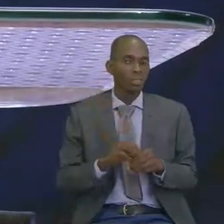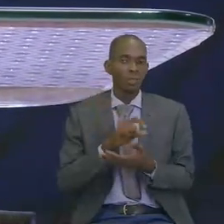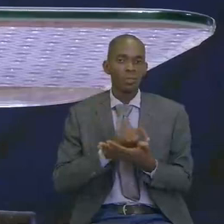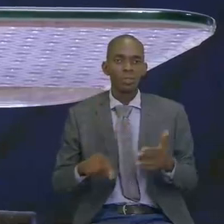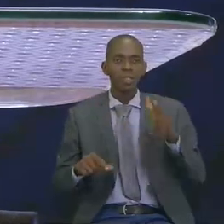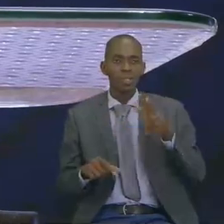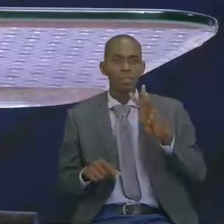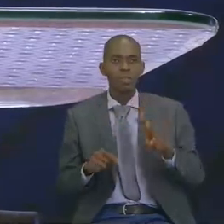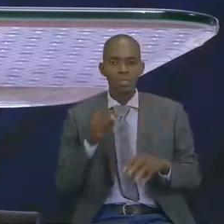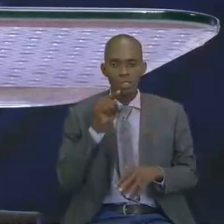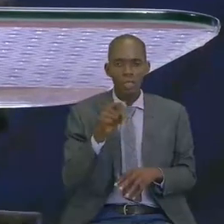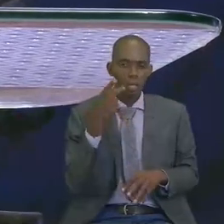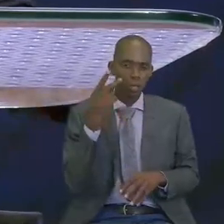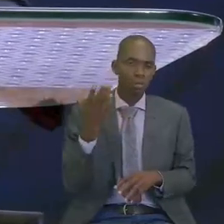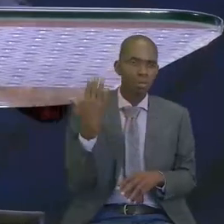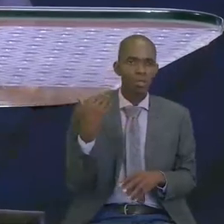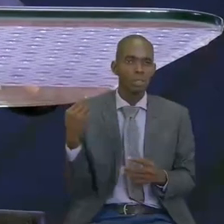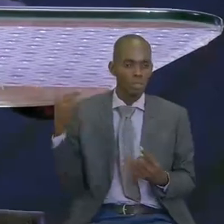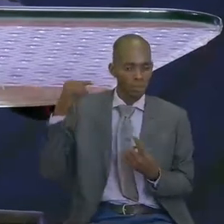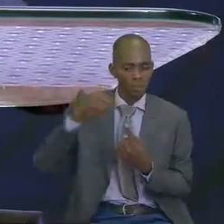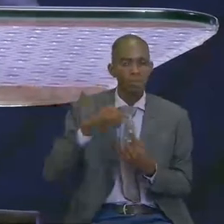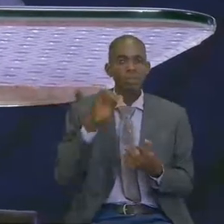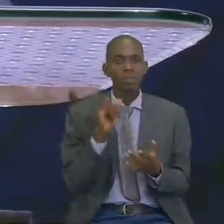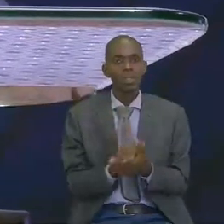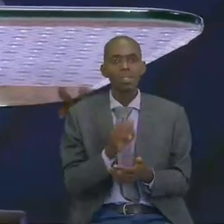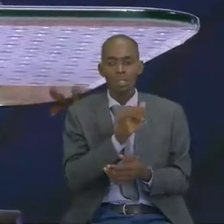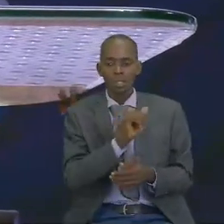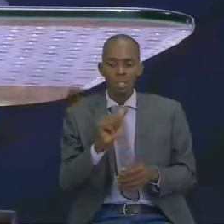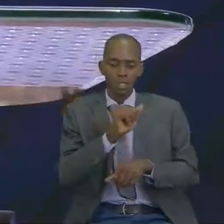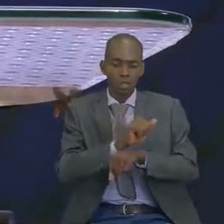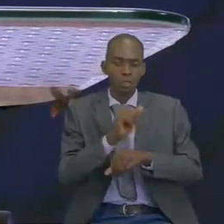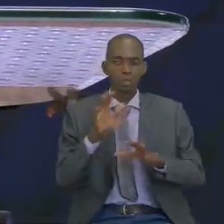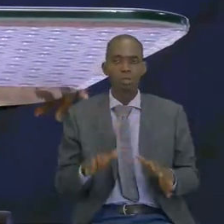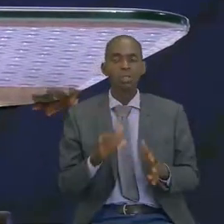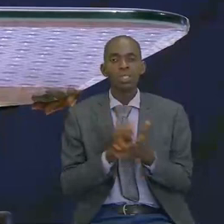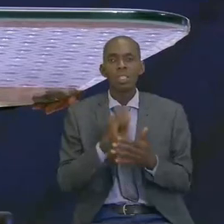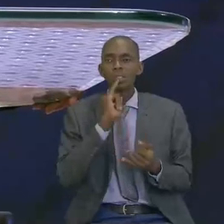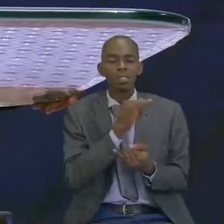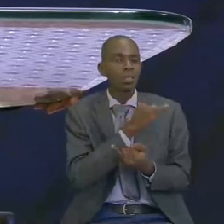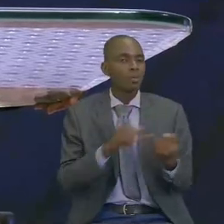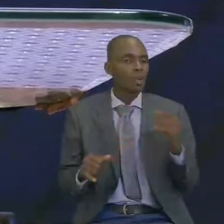Et verset 34 dit, tu regardais lorsqu'une pierre. Et c'est